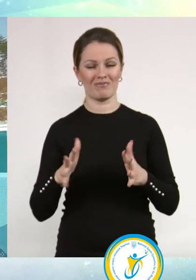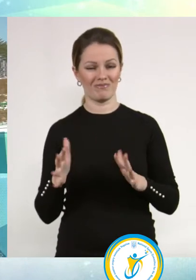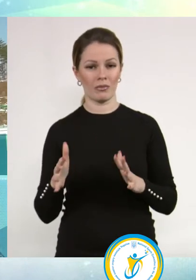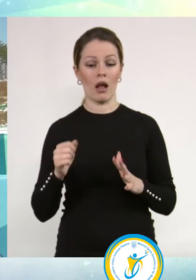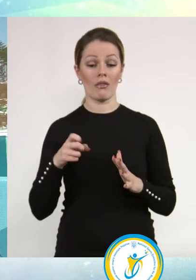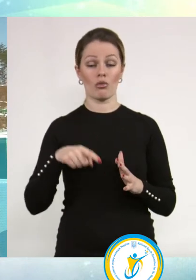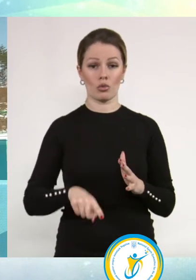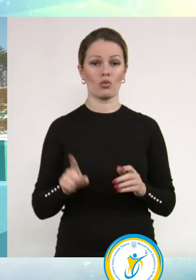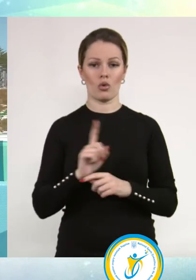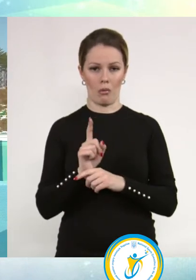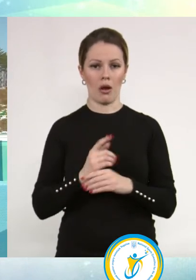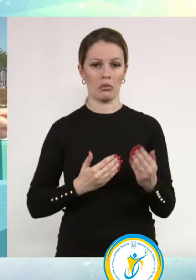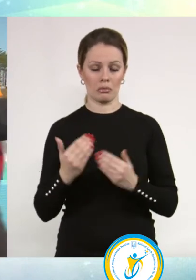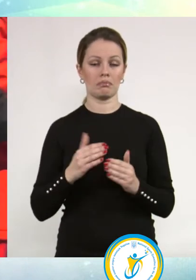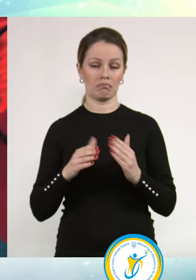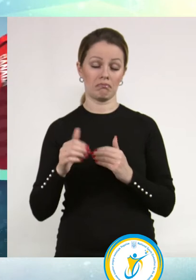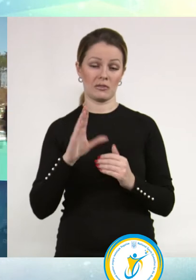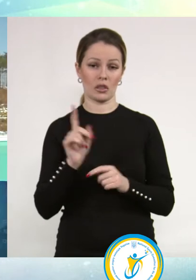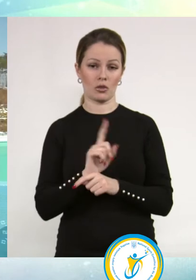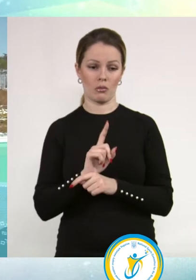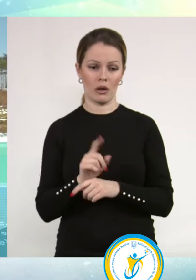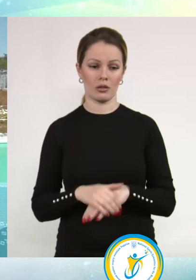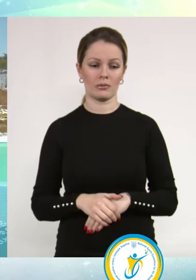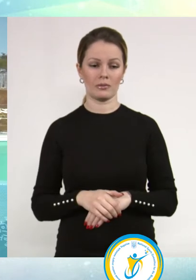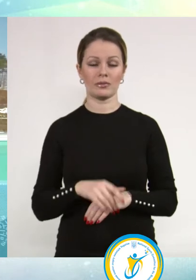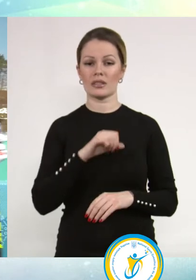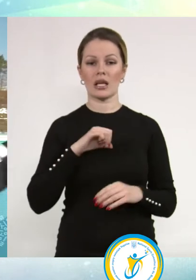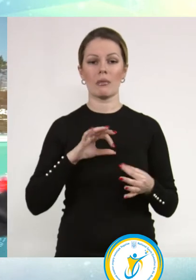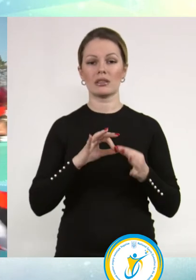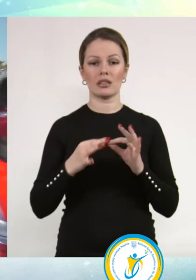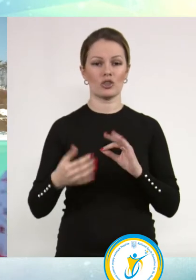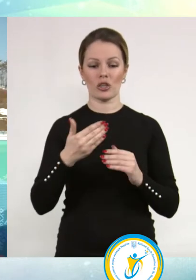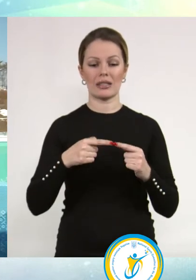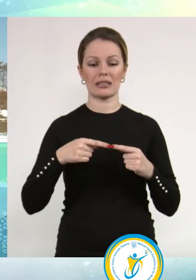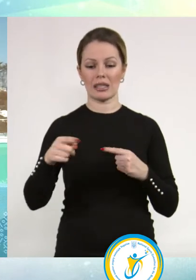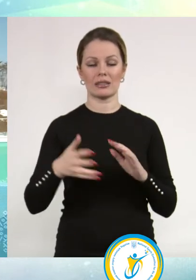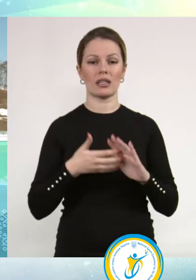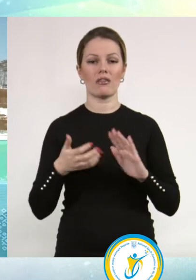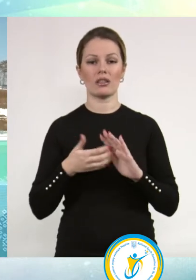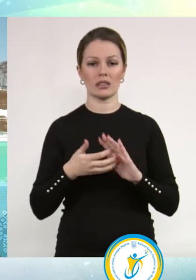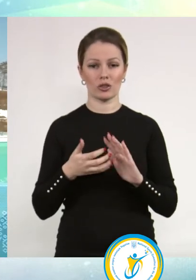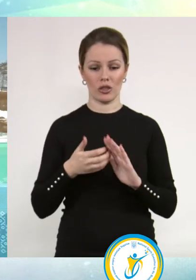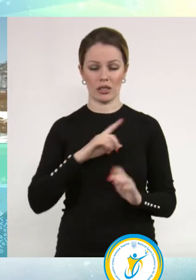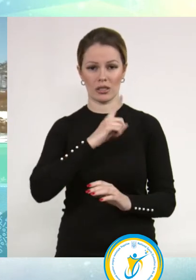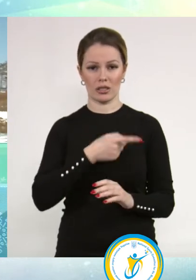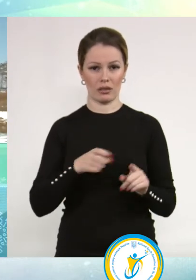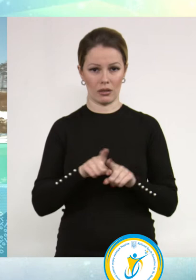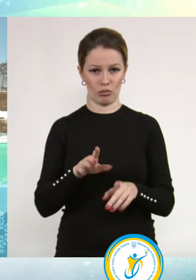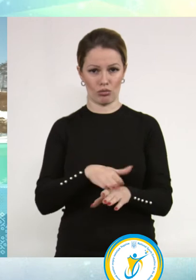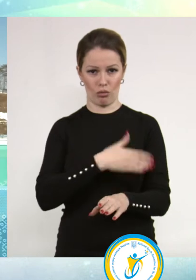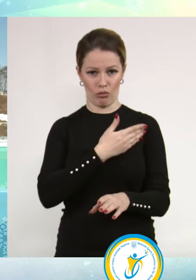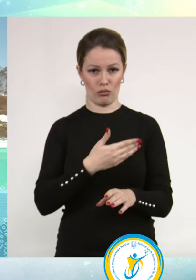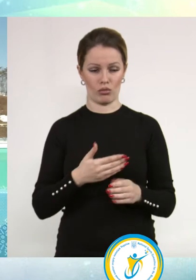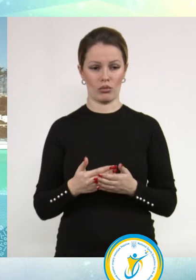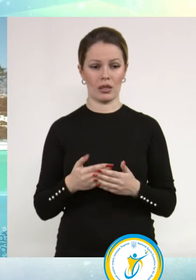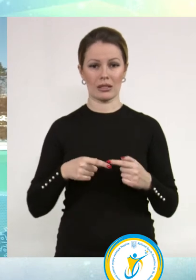але тут нормально проїхався, так що нормально все. Тим паче найскладніша дистанція, не вистачає сил на таку довгу гонку, так